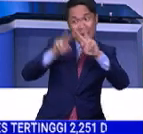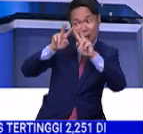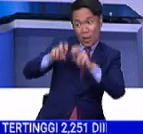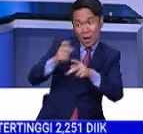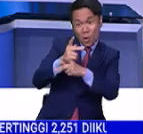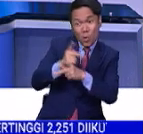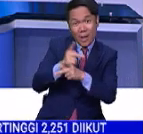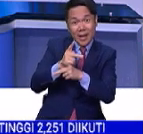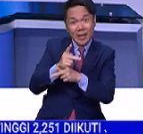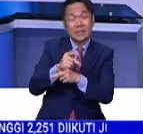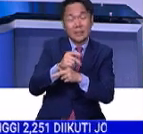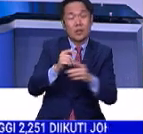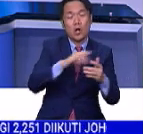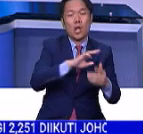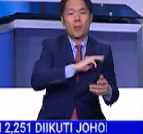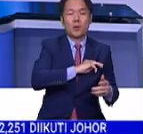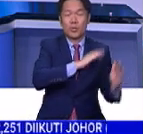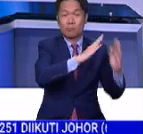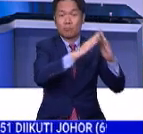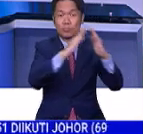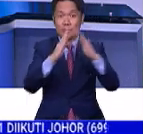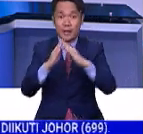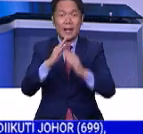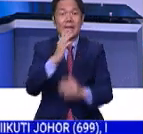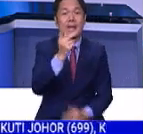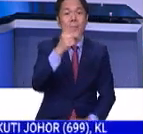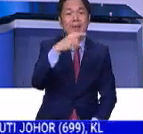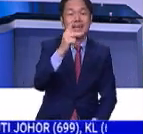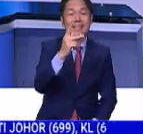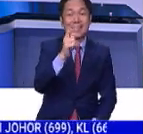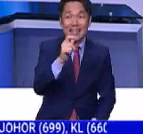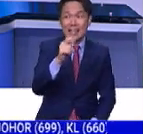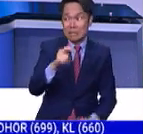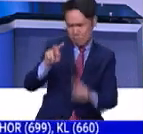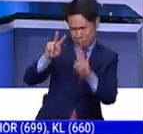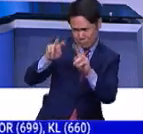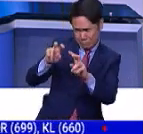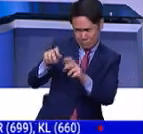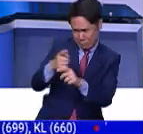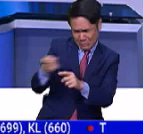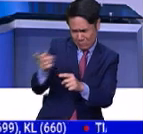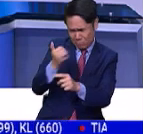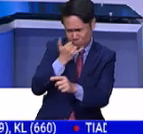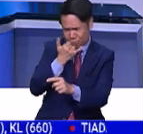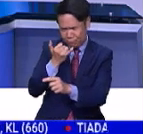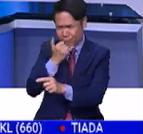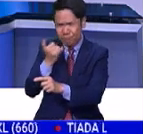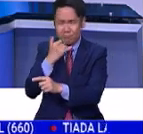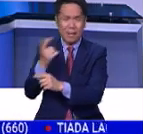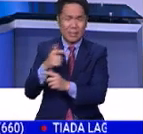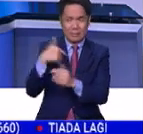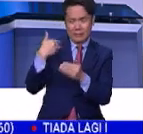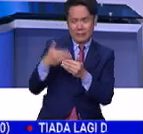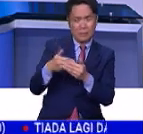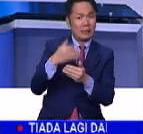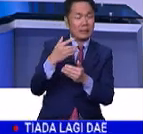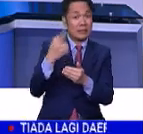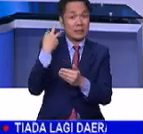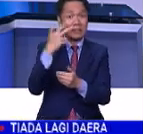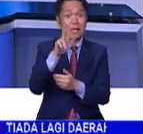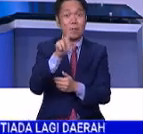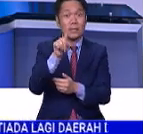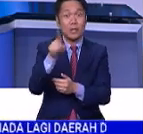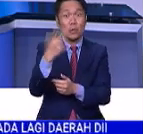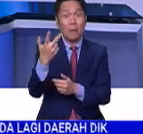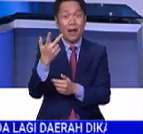Komuniti Kementerian Perumahan dan Kerajaan Tempatan KPKT. Tempohnya antara tahun 2019 sehingga 31 Mac